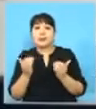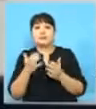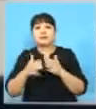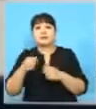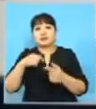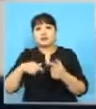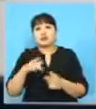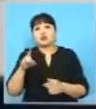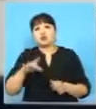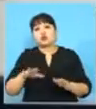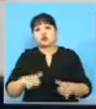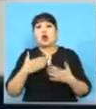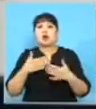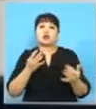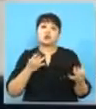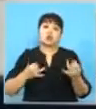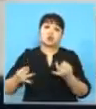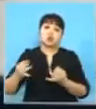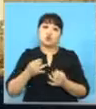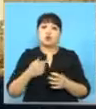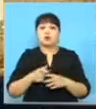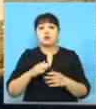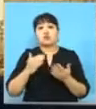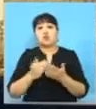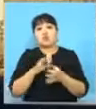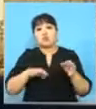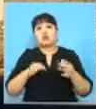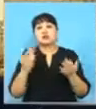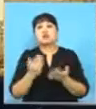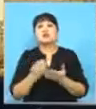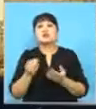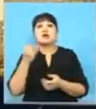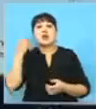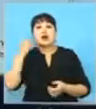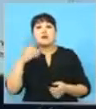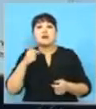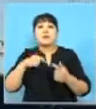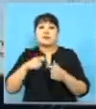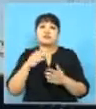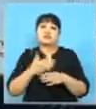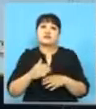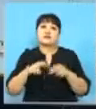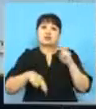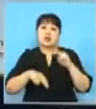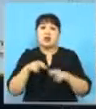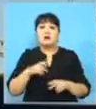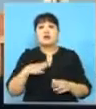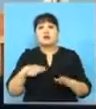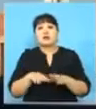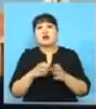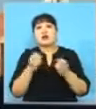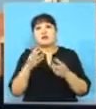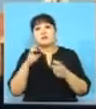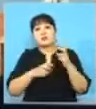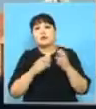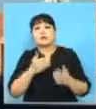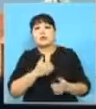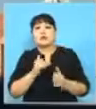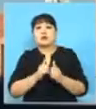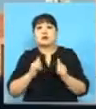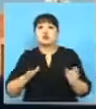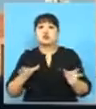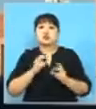региона, открытый к диалогу, открытый к новым проектам. Есть интерес у алматинских предпринимателей в сфере строительства. Так, ряд предприятий намерены